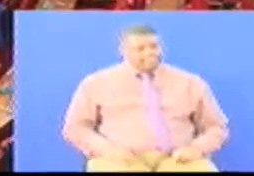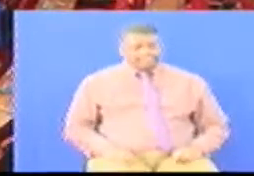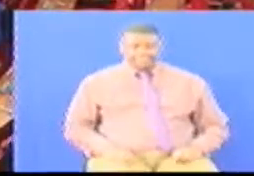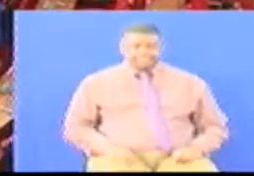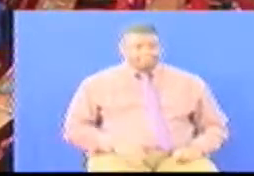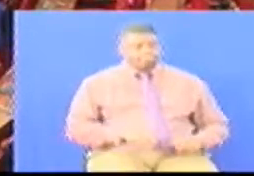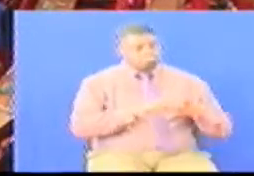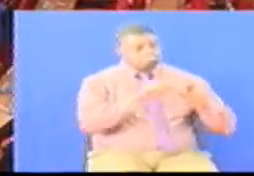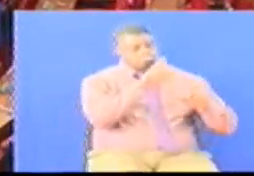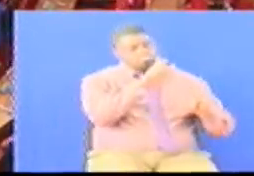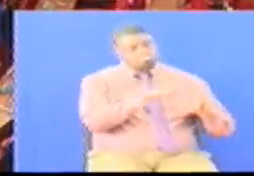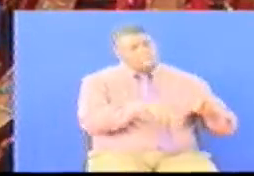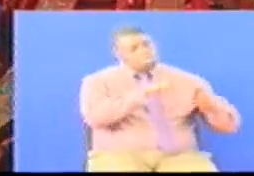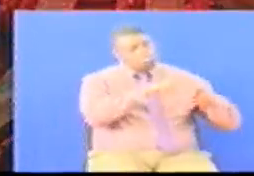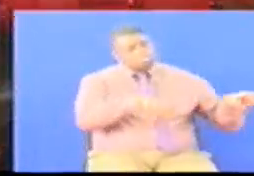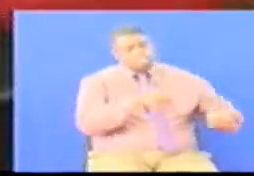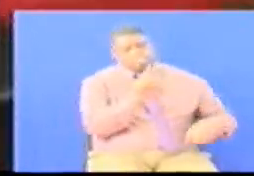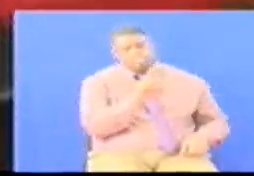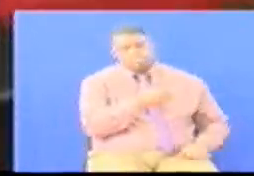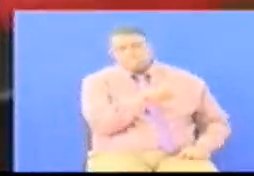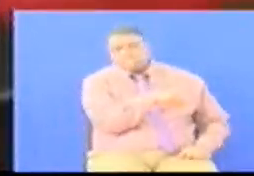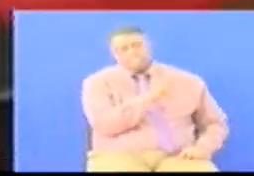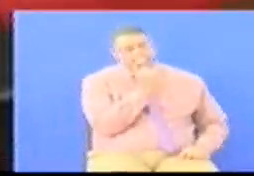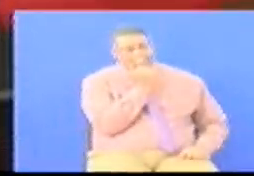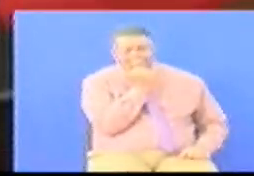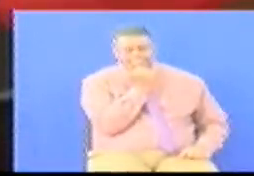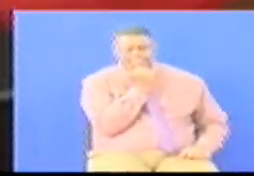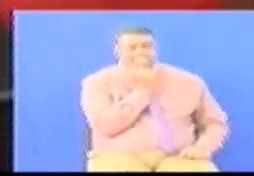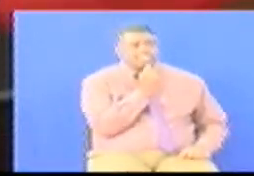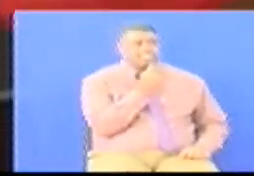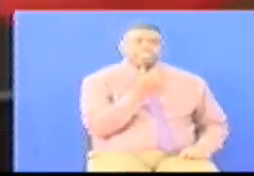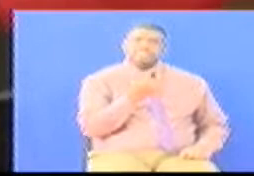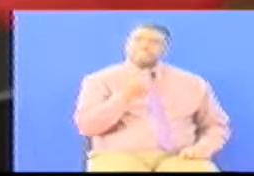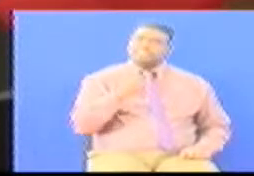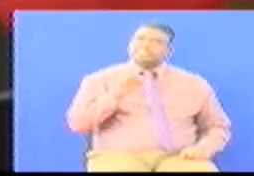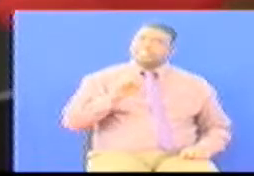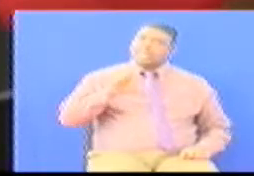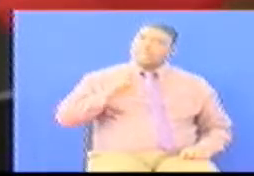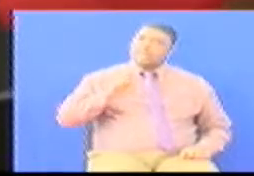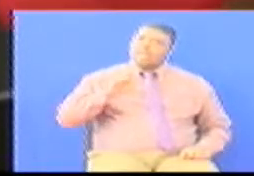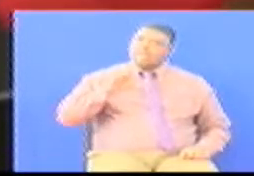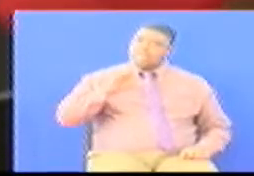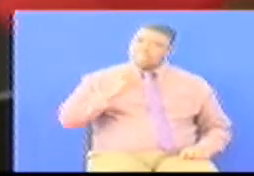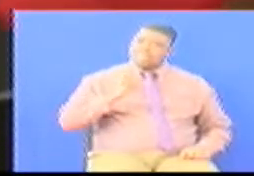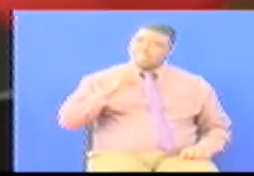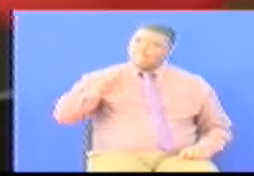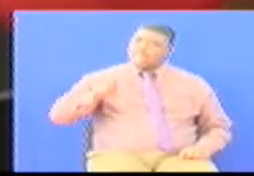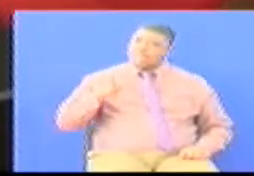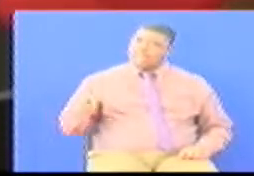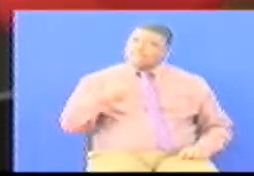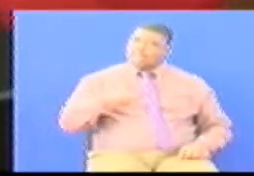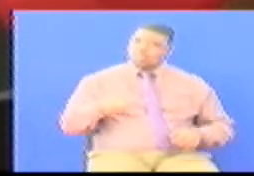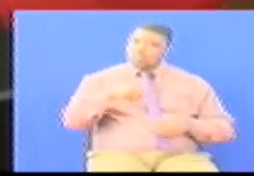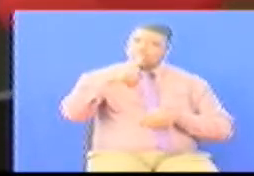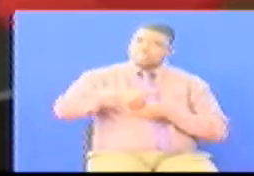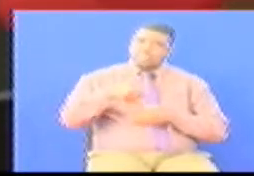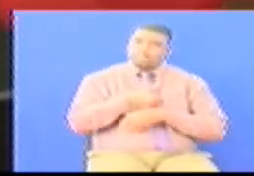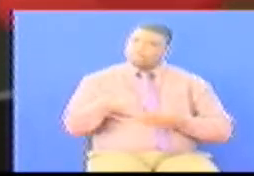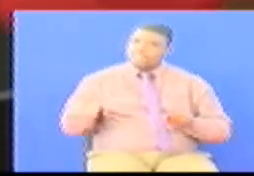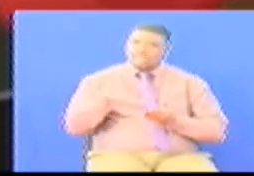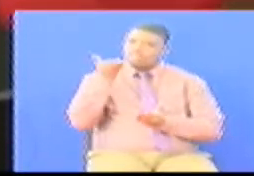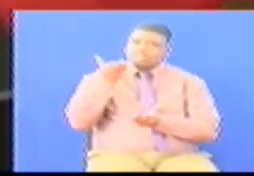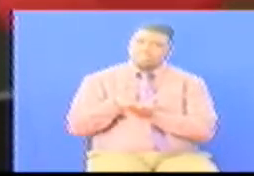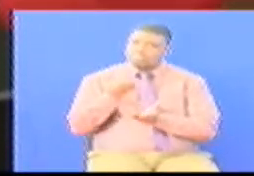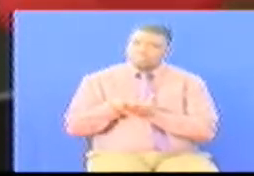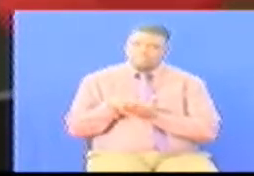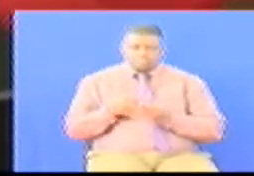bilioni 11.1 ambazo ilionekana kuwa ni deni ambalo TTCL inadaiwa na wateja wake bila uthibitisho. Na kukosekana